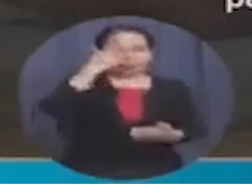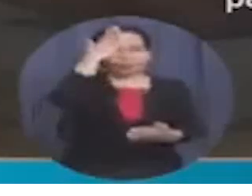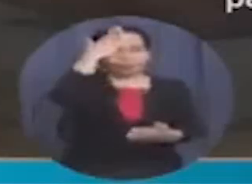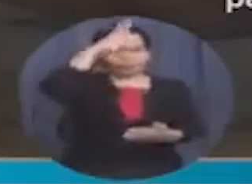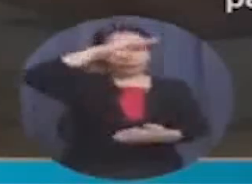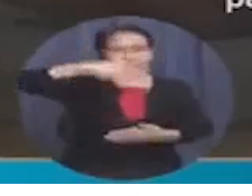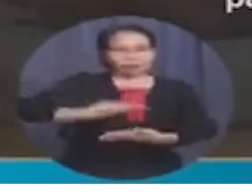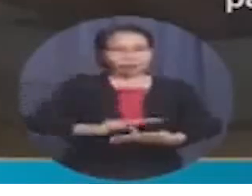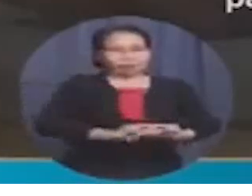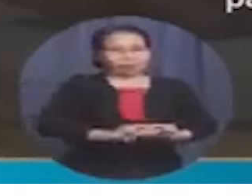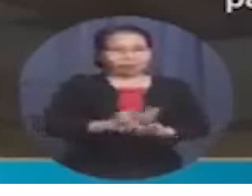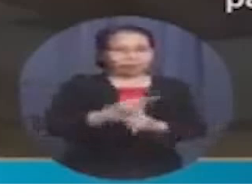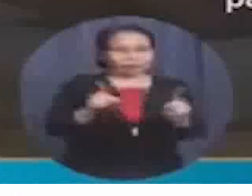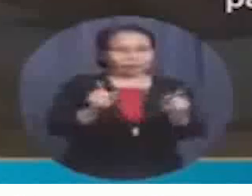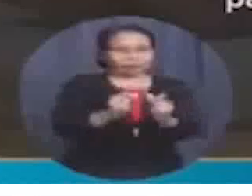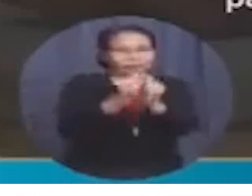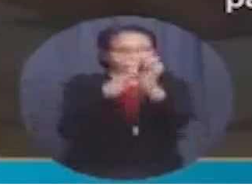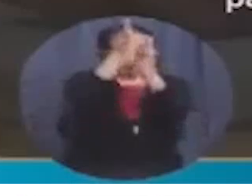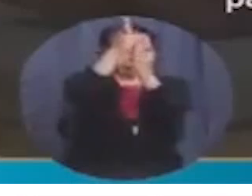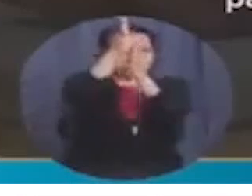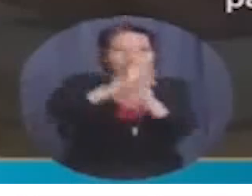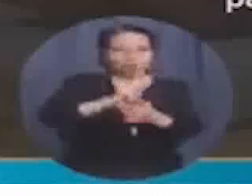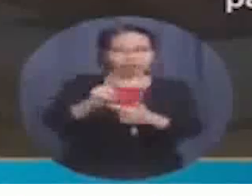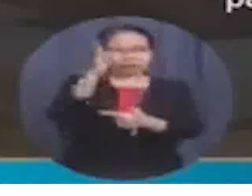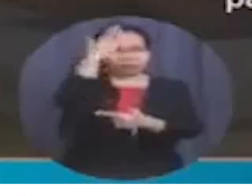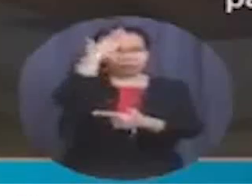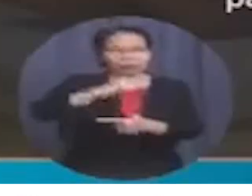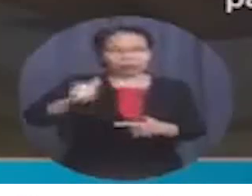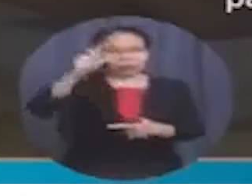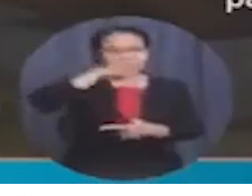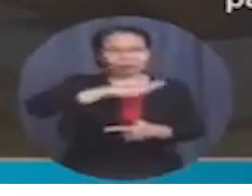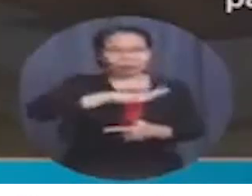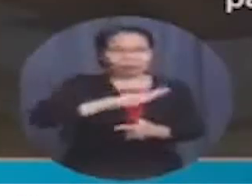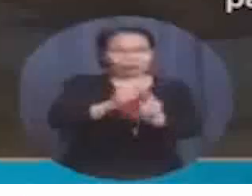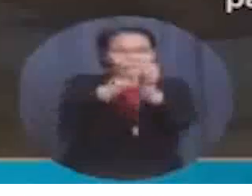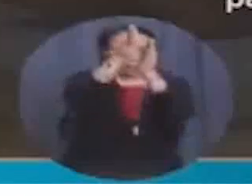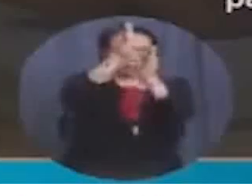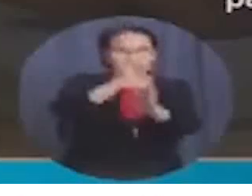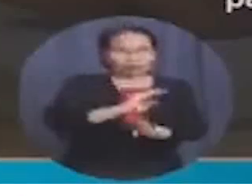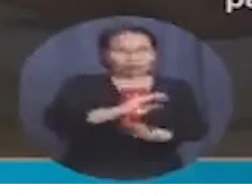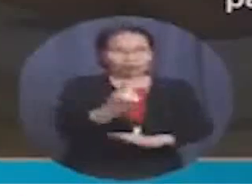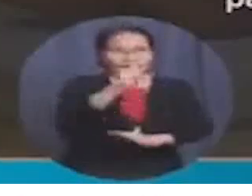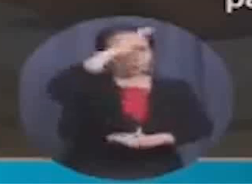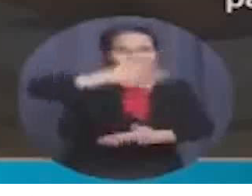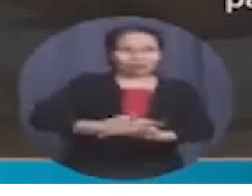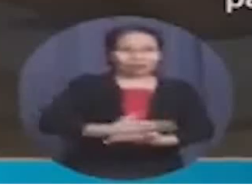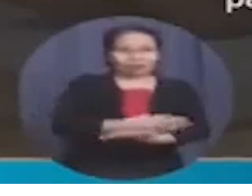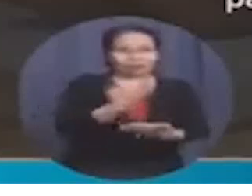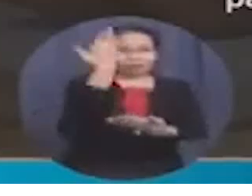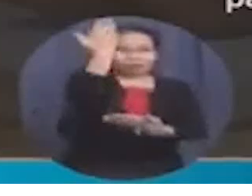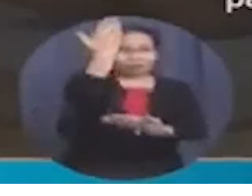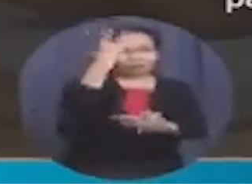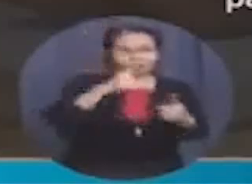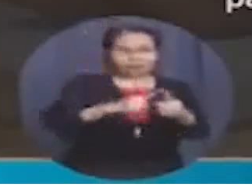ay hindi nakakakilala sa Anak kundi ang Ama. Sino man hindi nakakakilala sa Ama kundi ang Anak